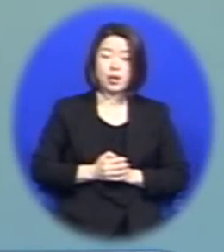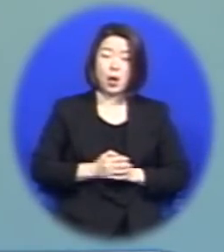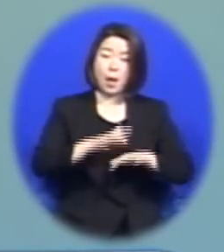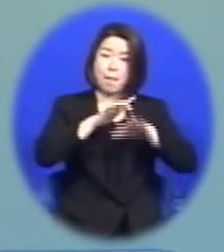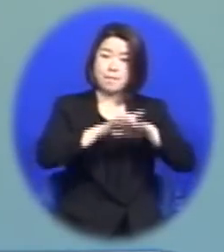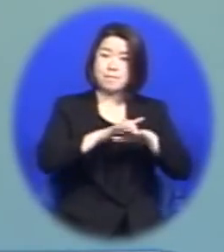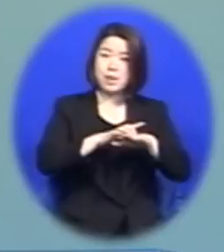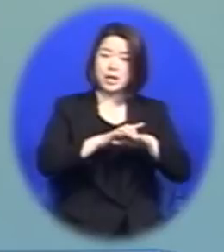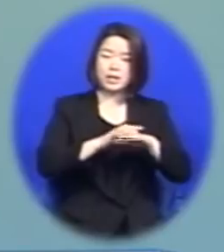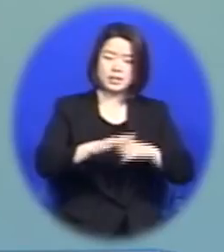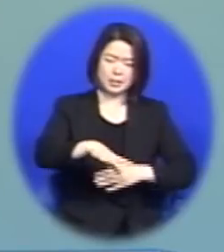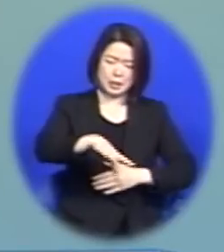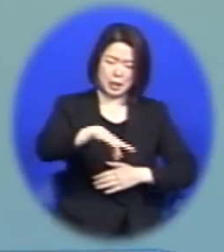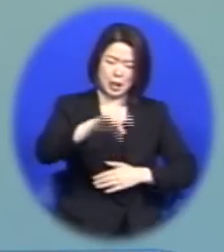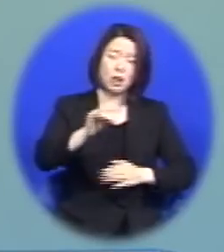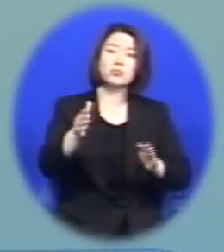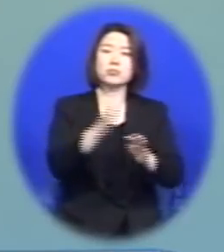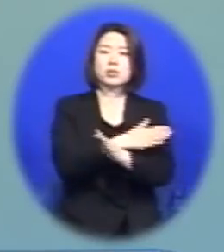마귀는 태초부터